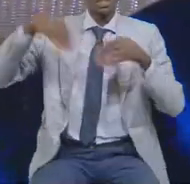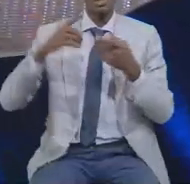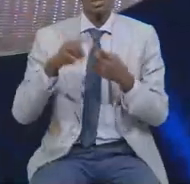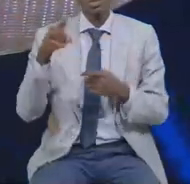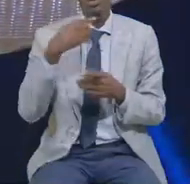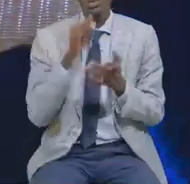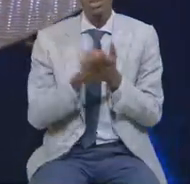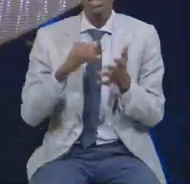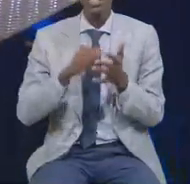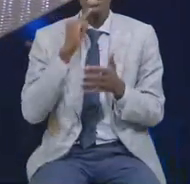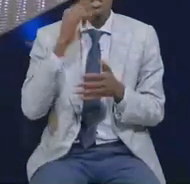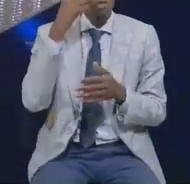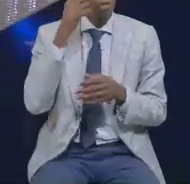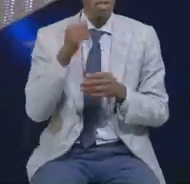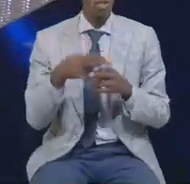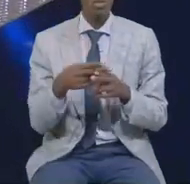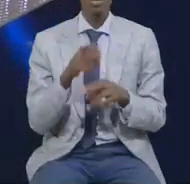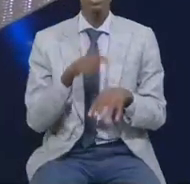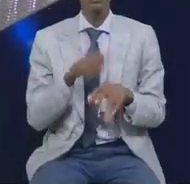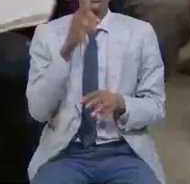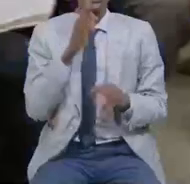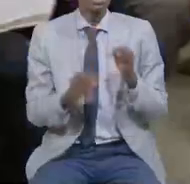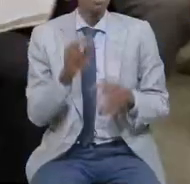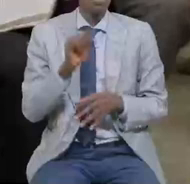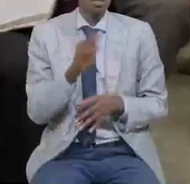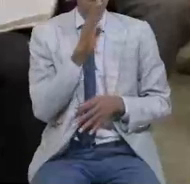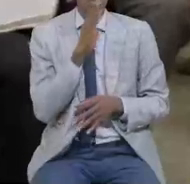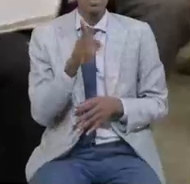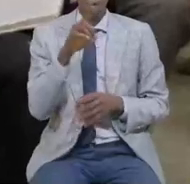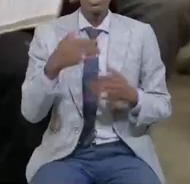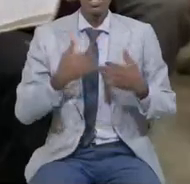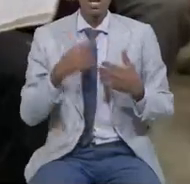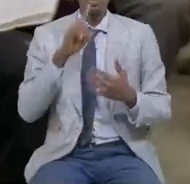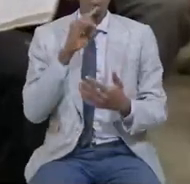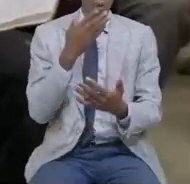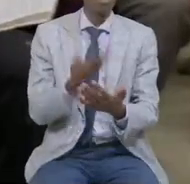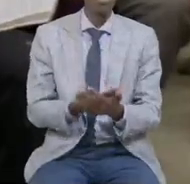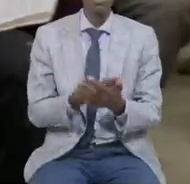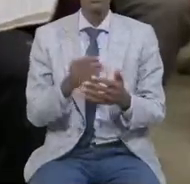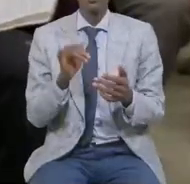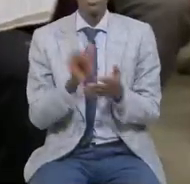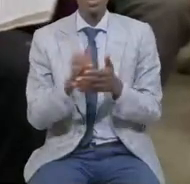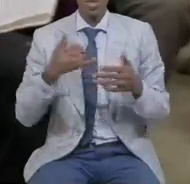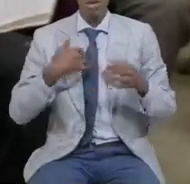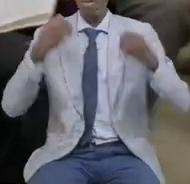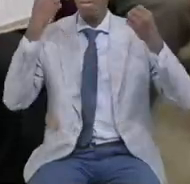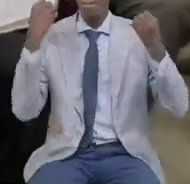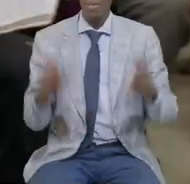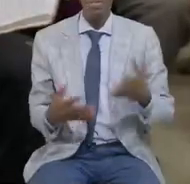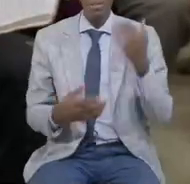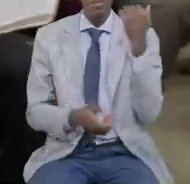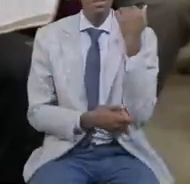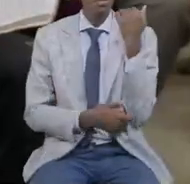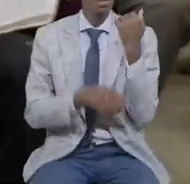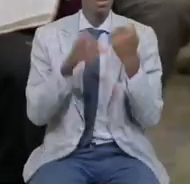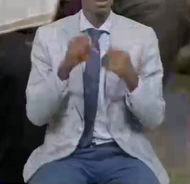là ce qui fait votre joie, quoique maintenant, puisque puisqu'il le faut, vous soyez attristés pour un peu de temps